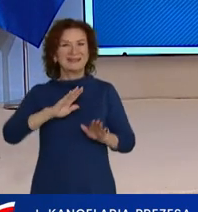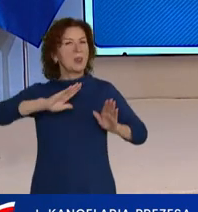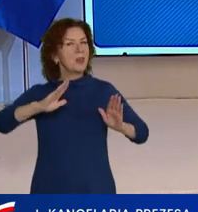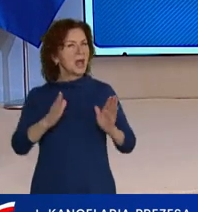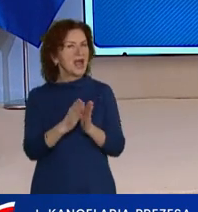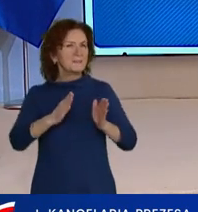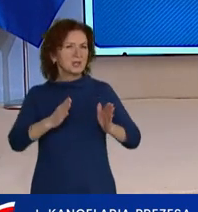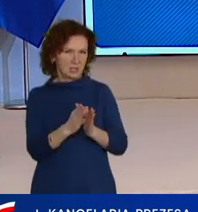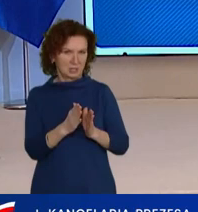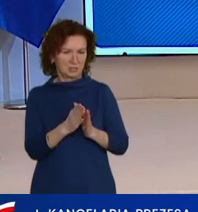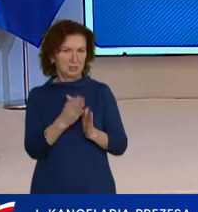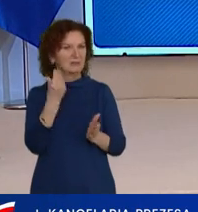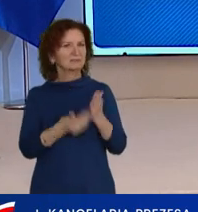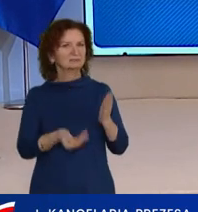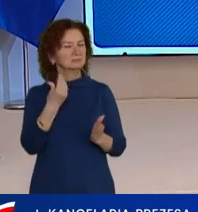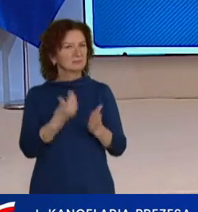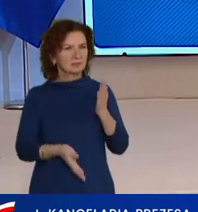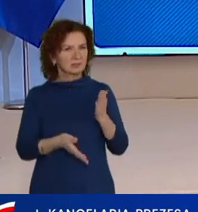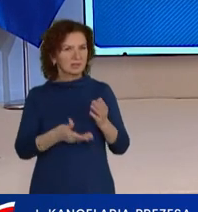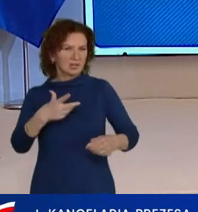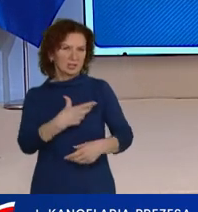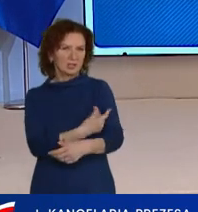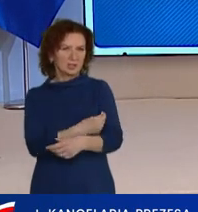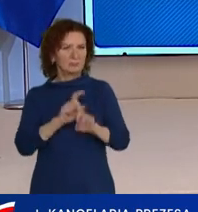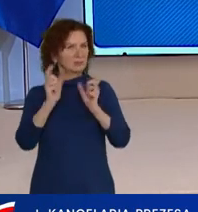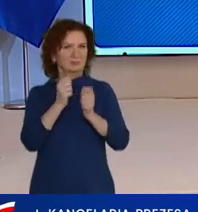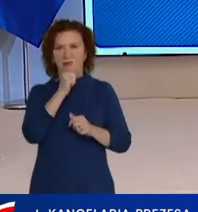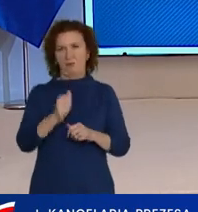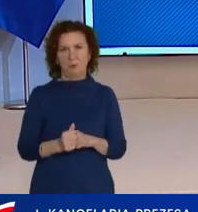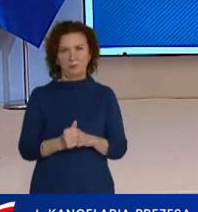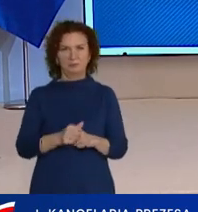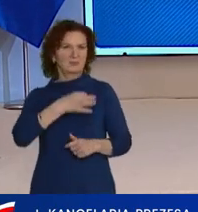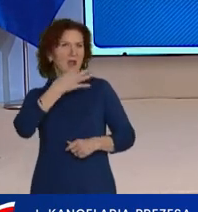wskaźników utylizacji szczepionek w całej Europie.